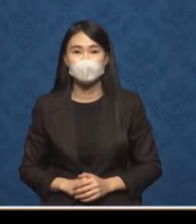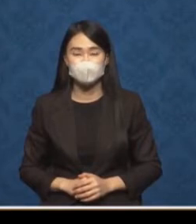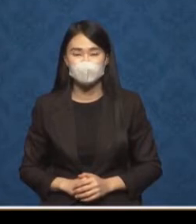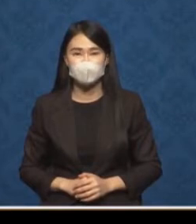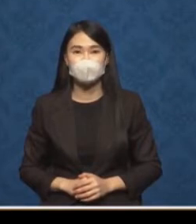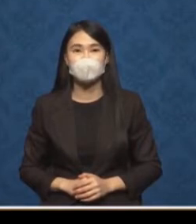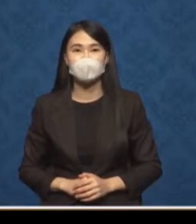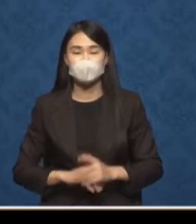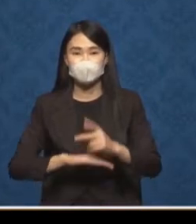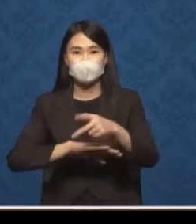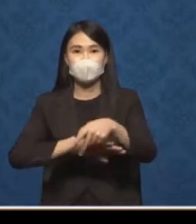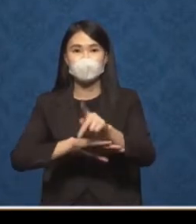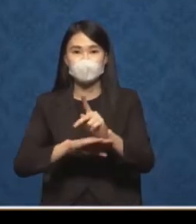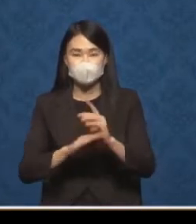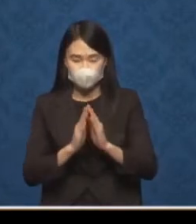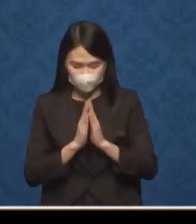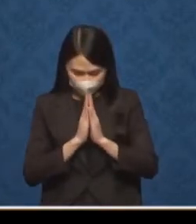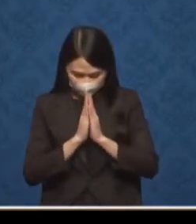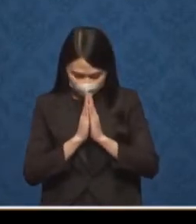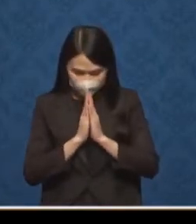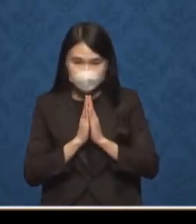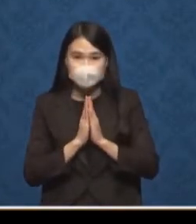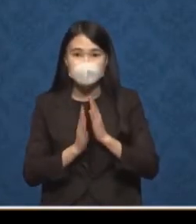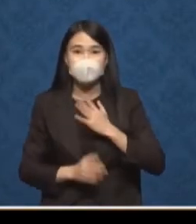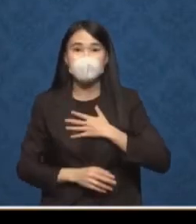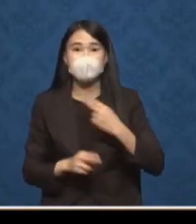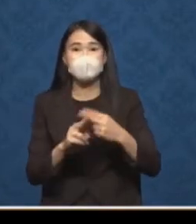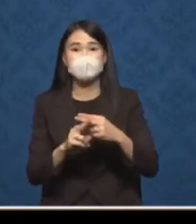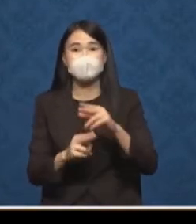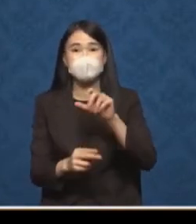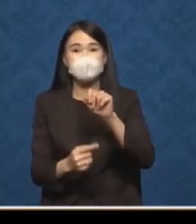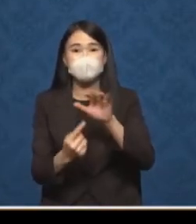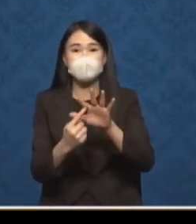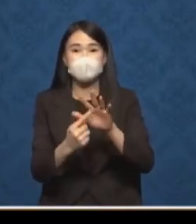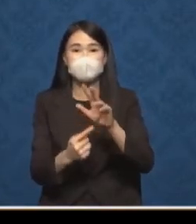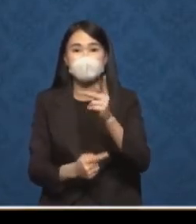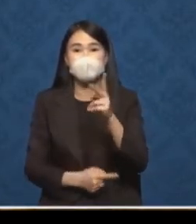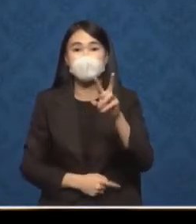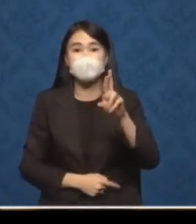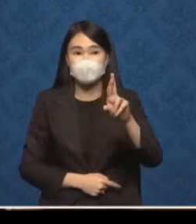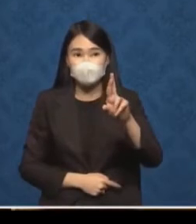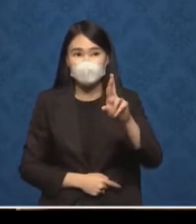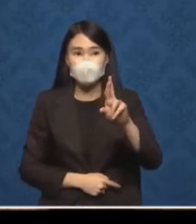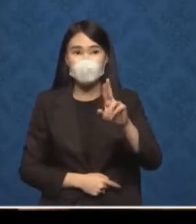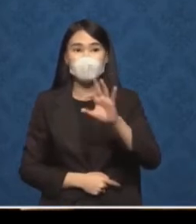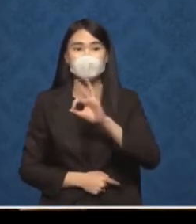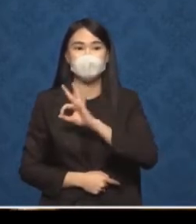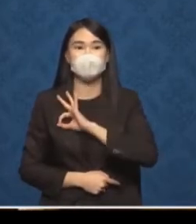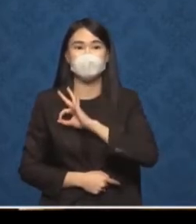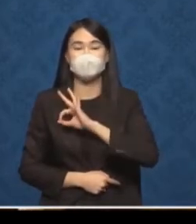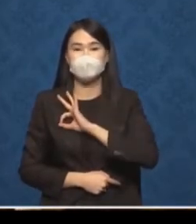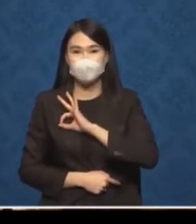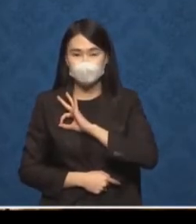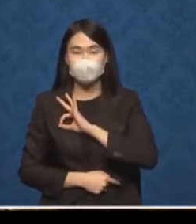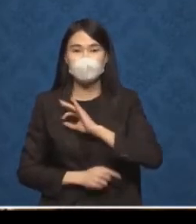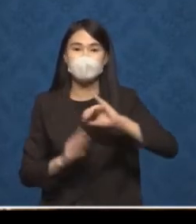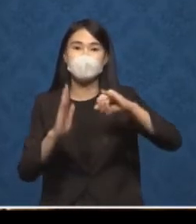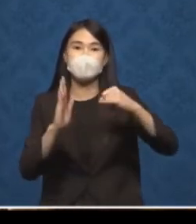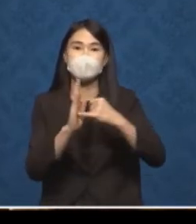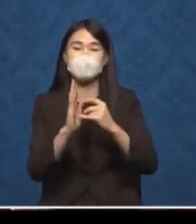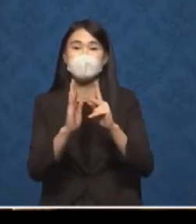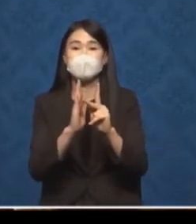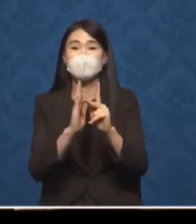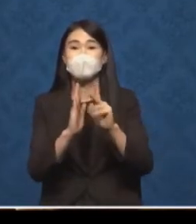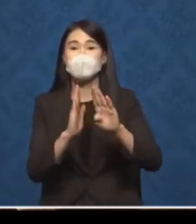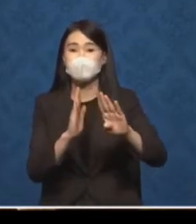กราบเรียนท่านประธานที่เคารพผมสาคอนเกี่ยวข้องสมาชิกสภาผู้แทนราษฎรจังหวัดกระบี่พรร